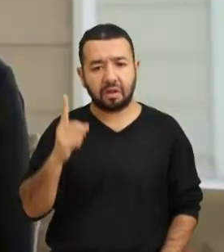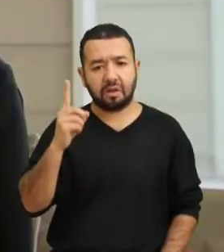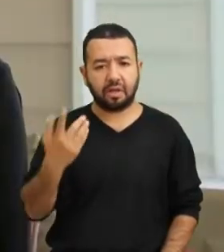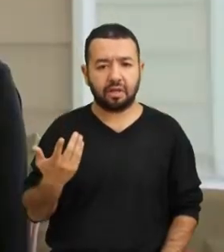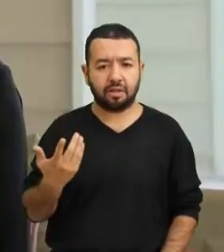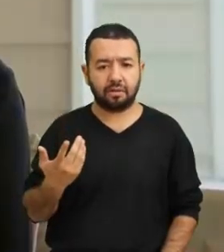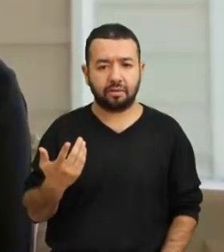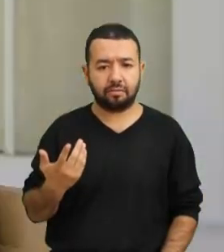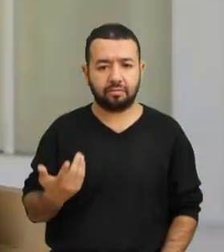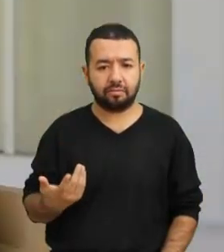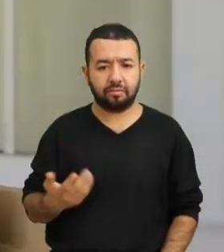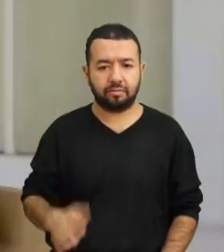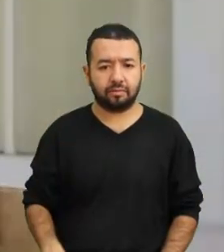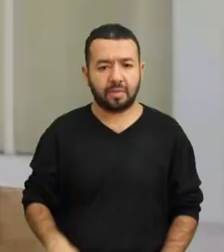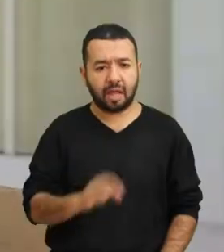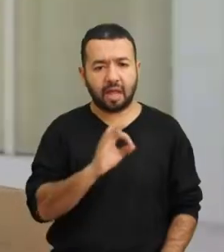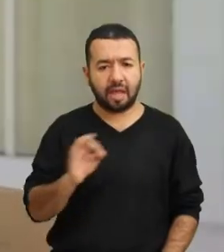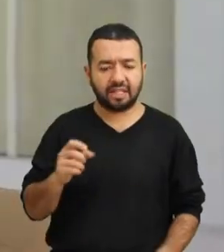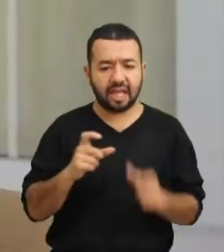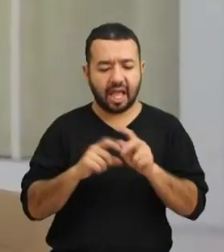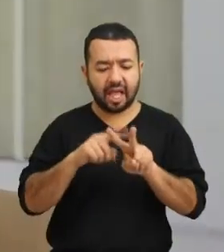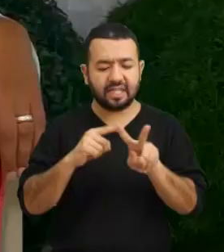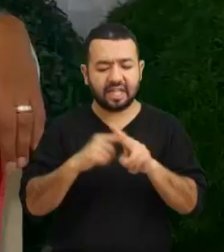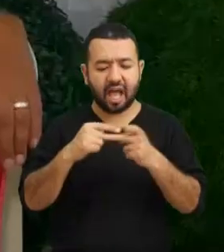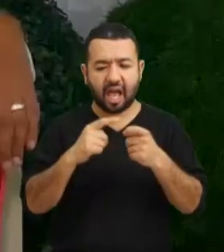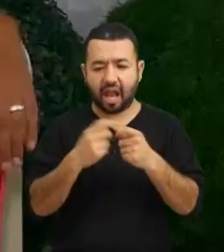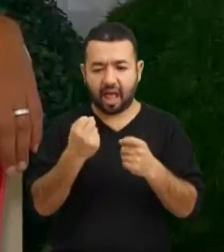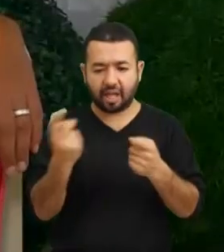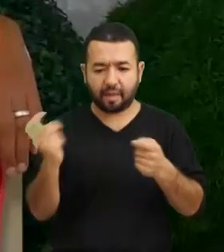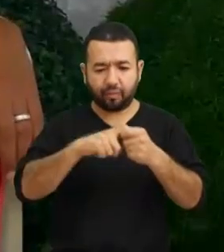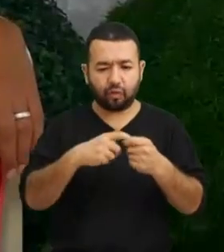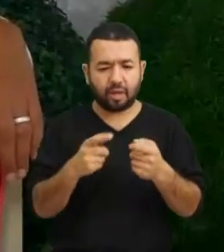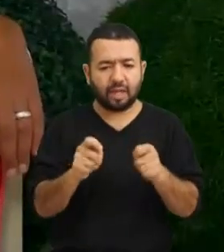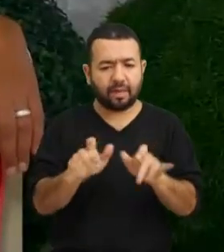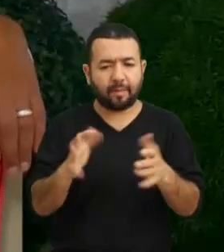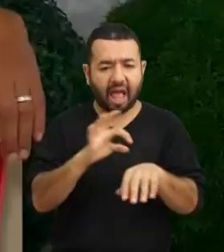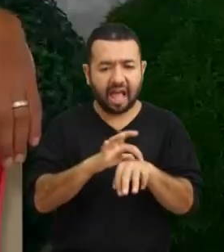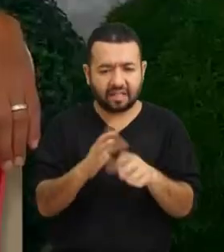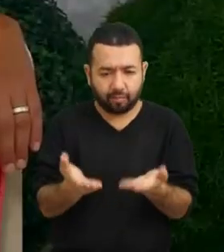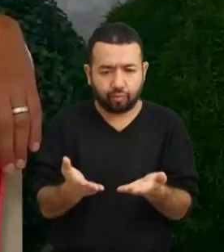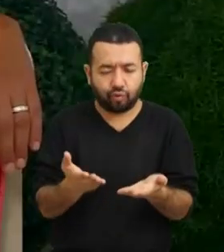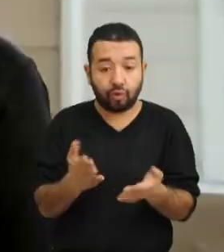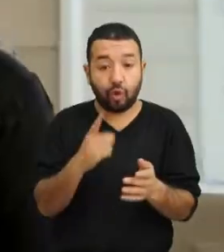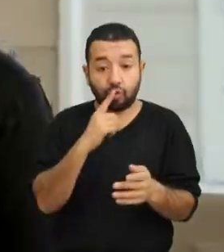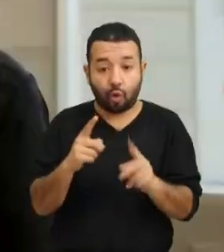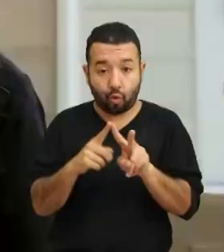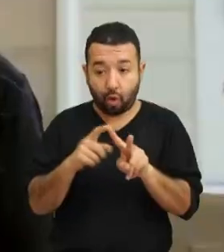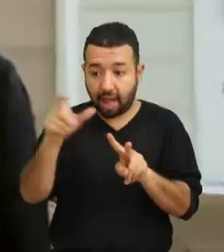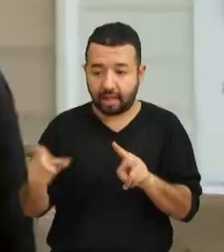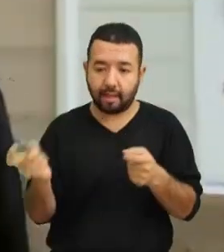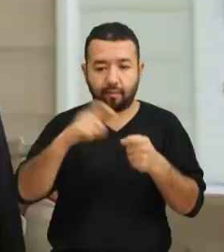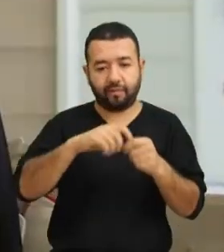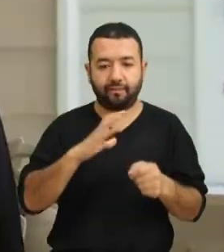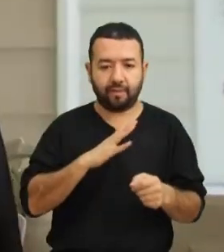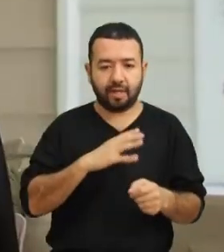Allah'ım insan hiç takarlık bulaşır mı canım? Söz konusu Nurhan'sa her şey olabilir Serpil. Katılıyorum